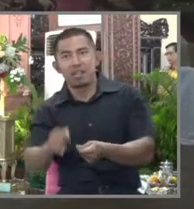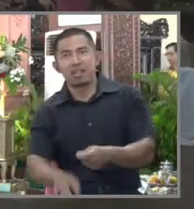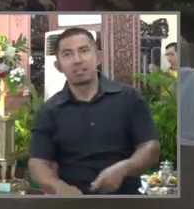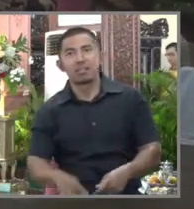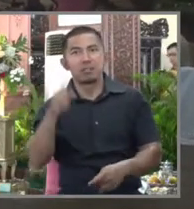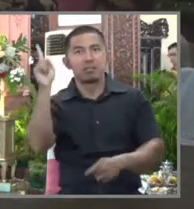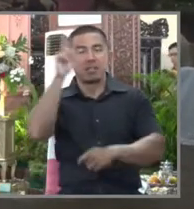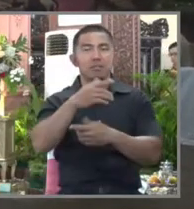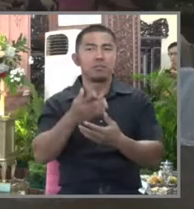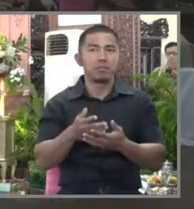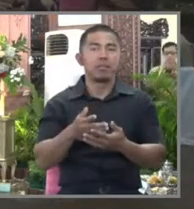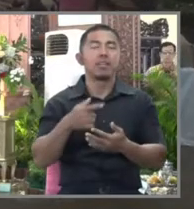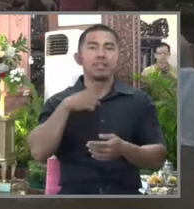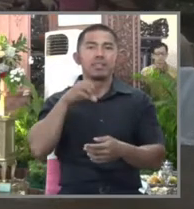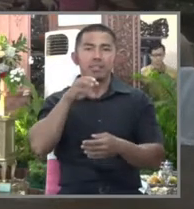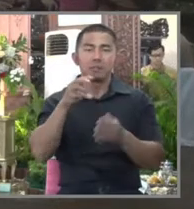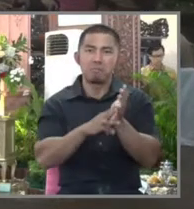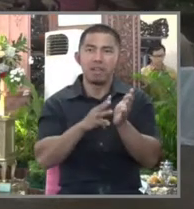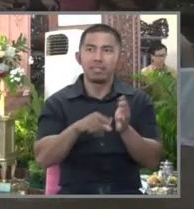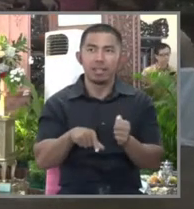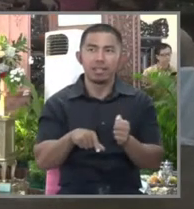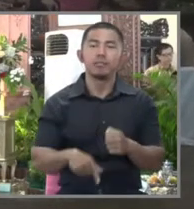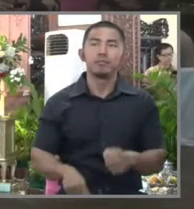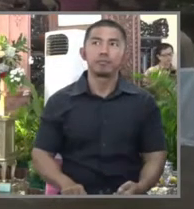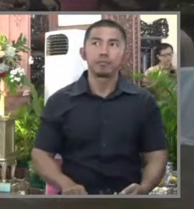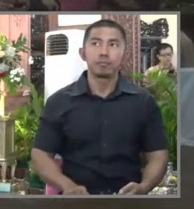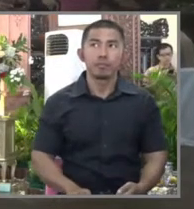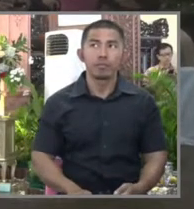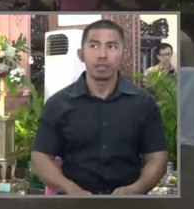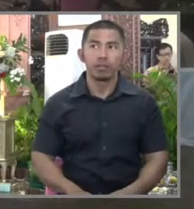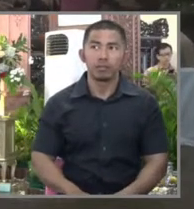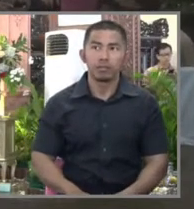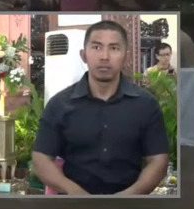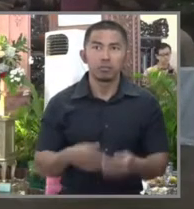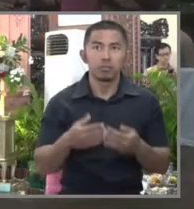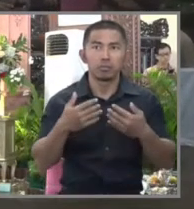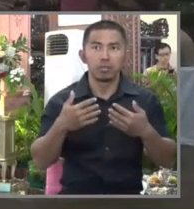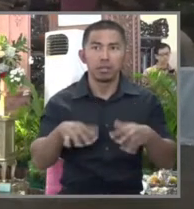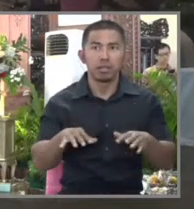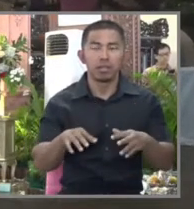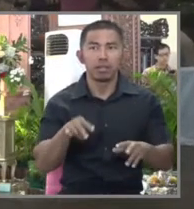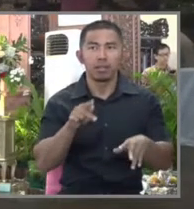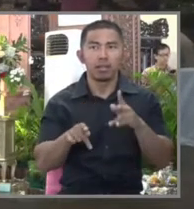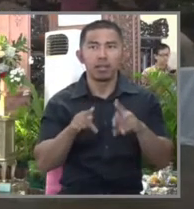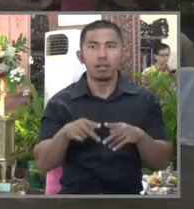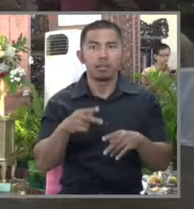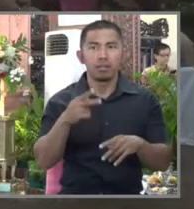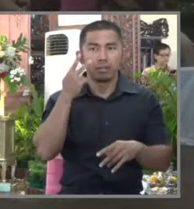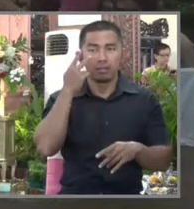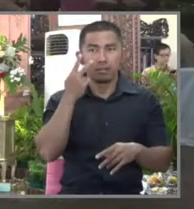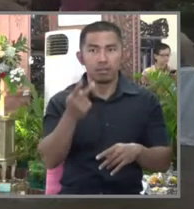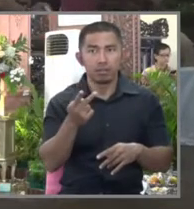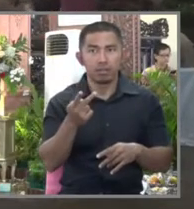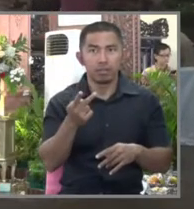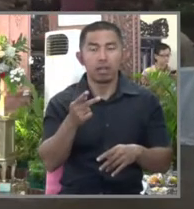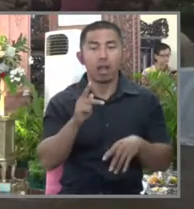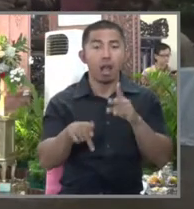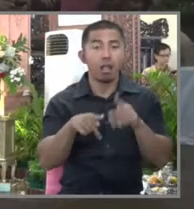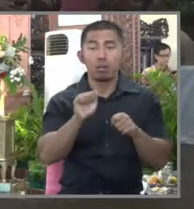libatkan semua. Ini loh fakta kekurangan guru kita. Sudahlah ketika mereka tidak bisa jadi